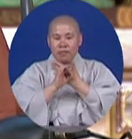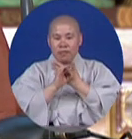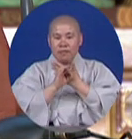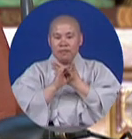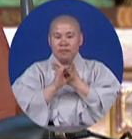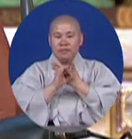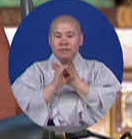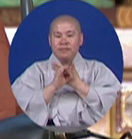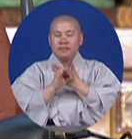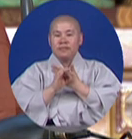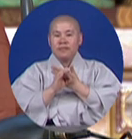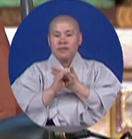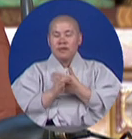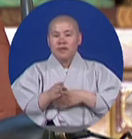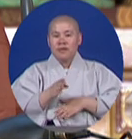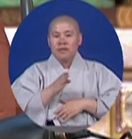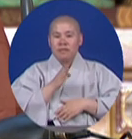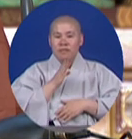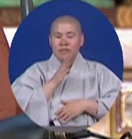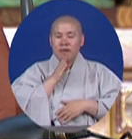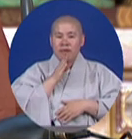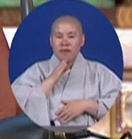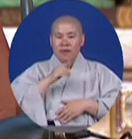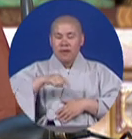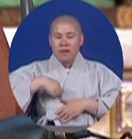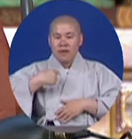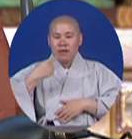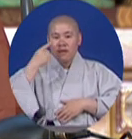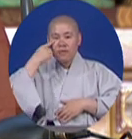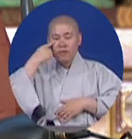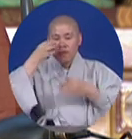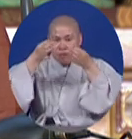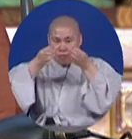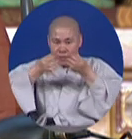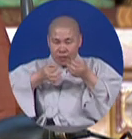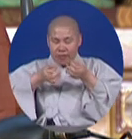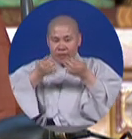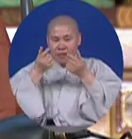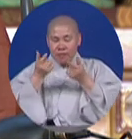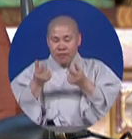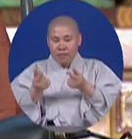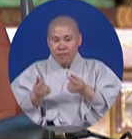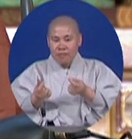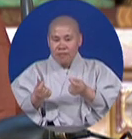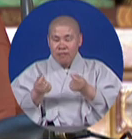여하갱긴이리요. 이미 자기 눈인데 어떻게 다시 또 자기 눈을 볼 수가 있느냐.